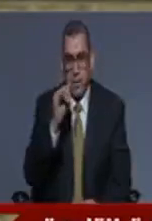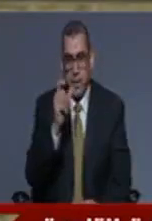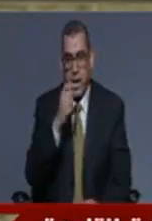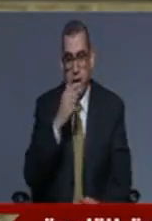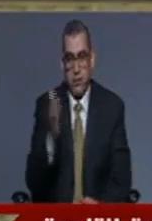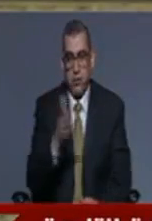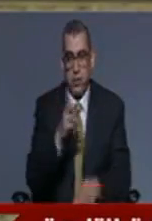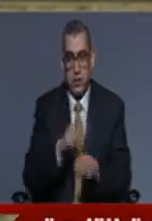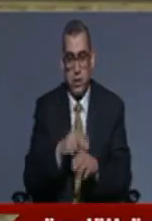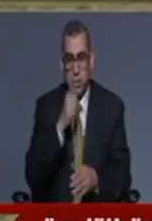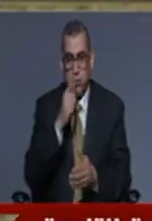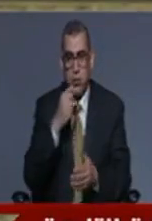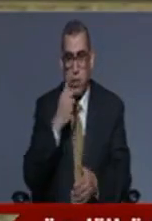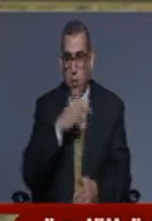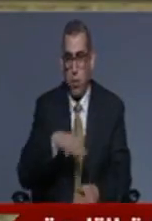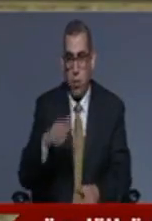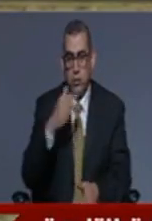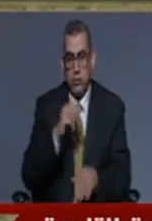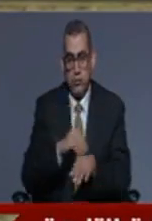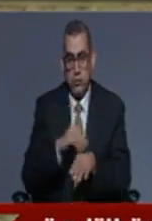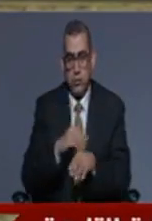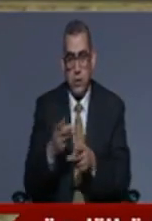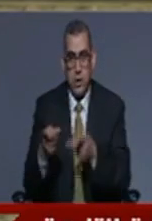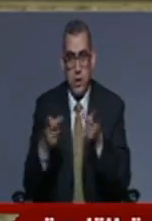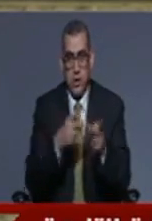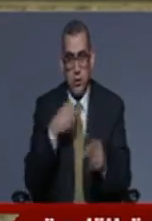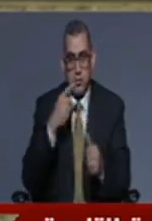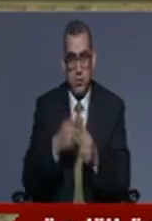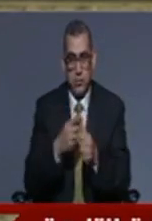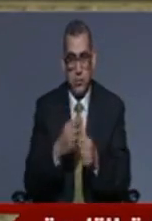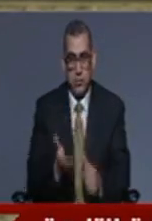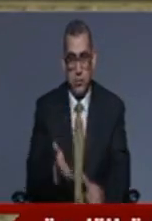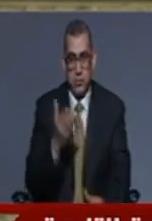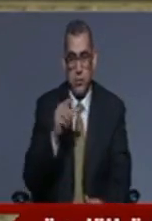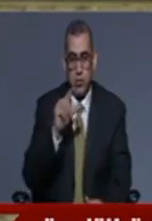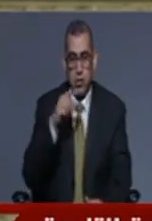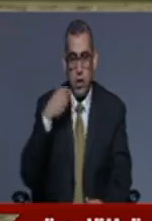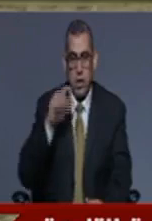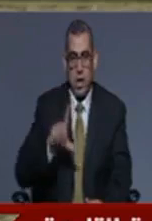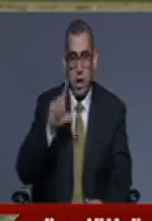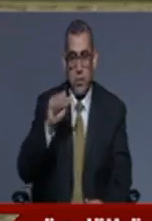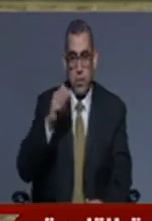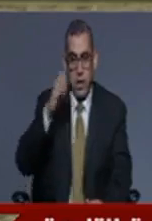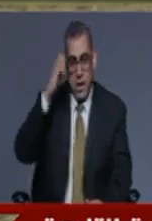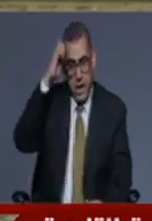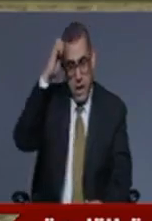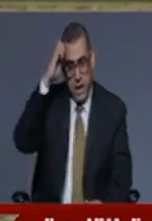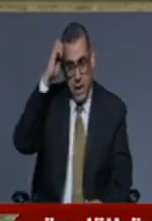الآن يسرني أن أدعو معالي دكتور ويليام روتو رئيس جمهورية كينيا